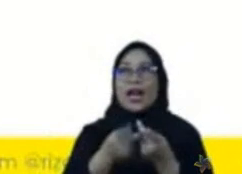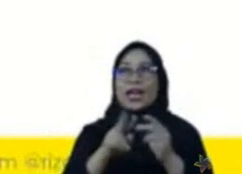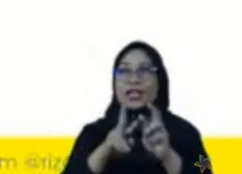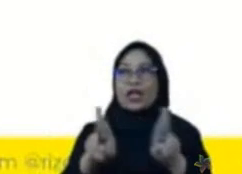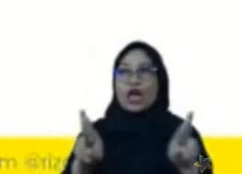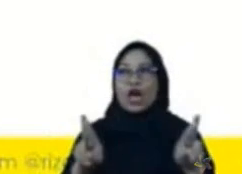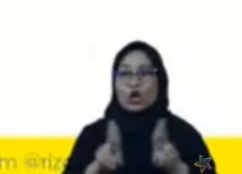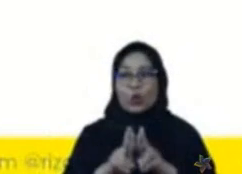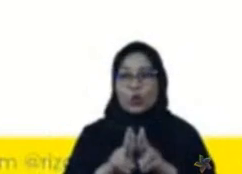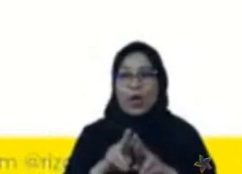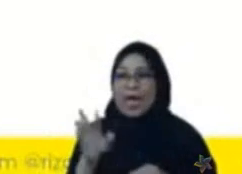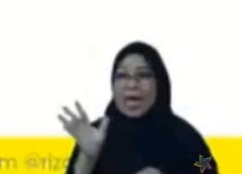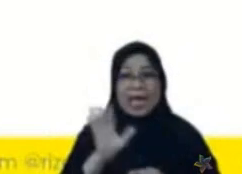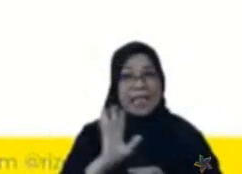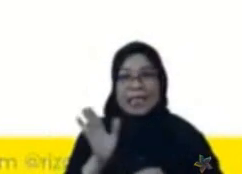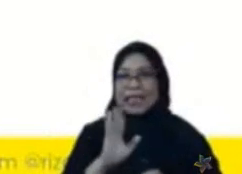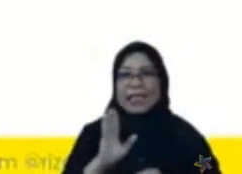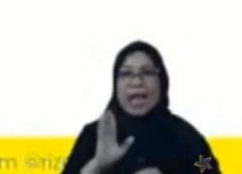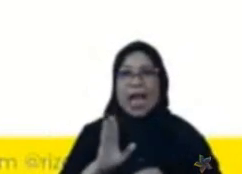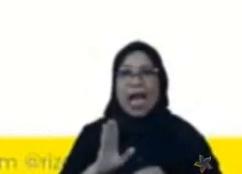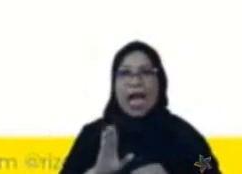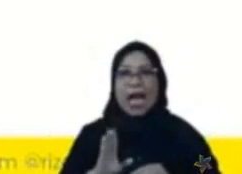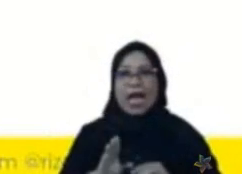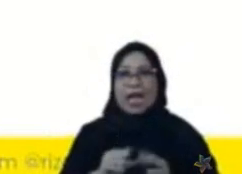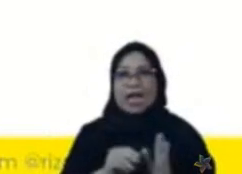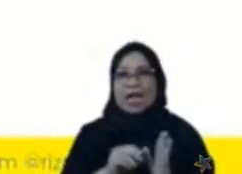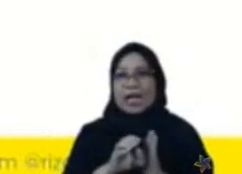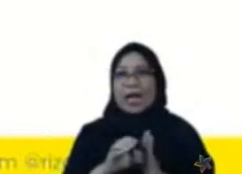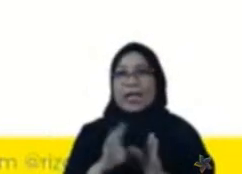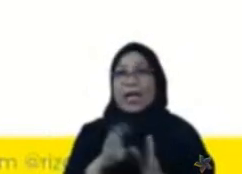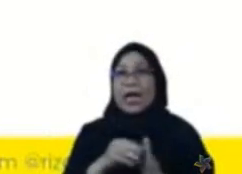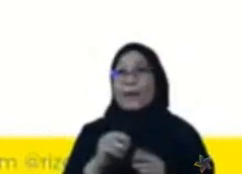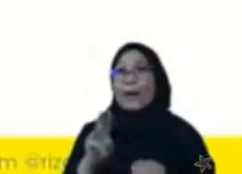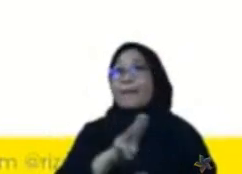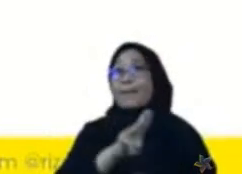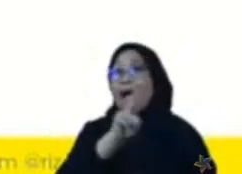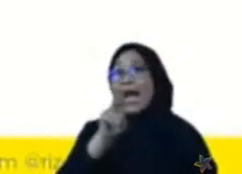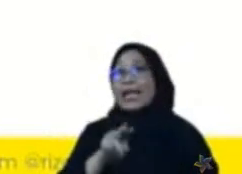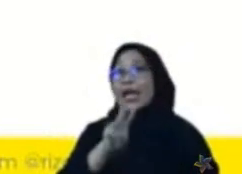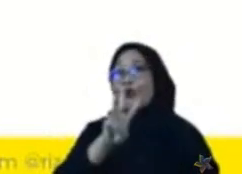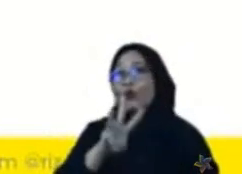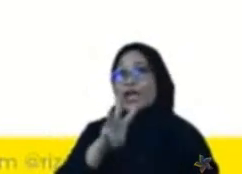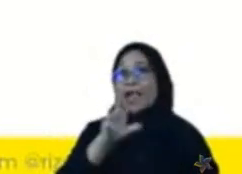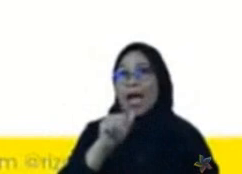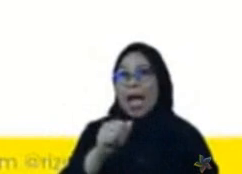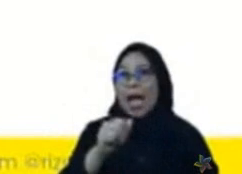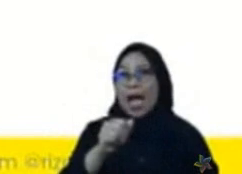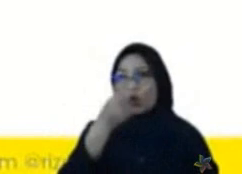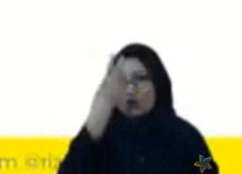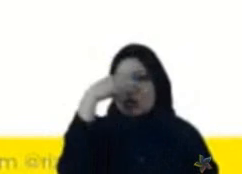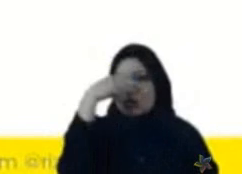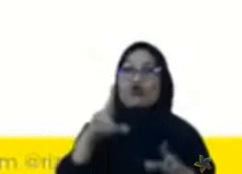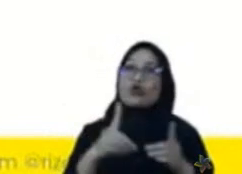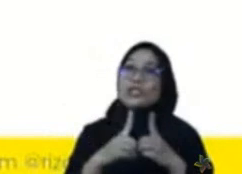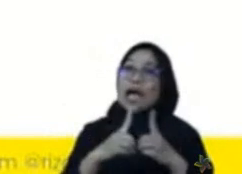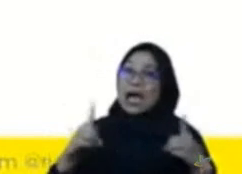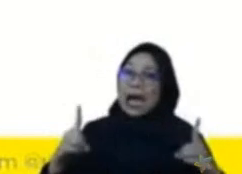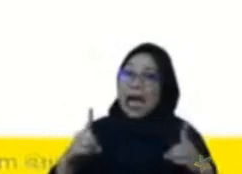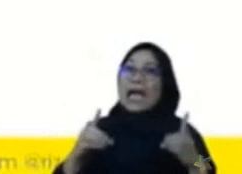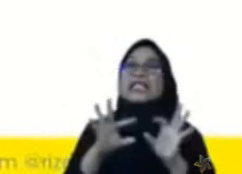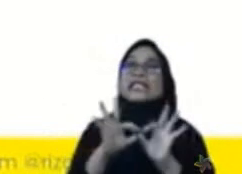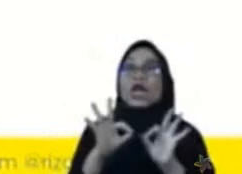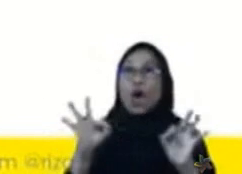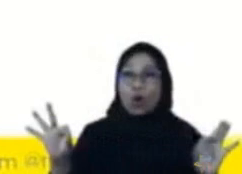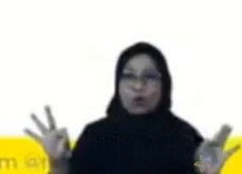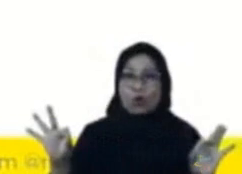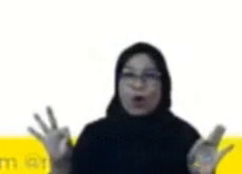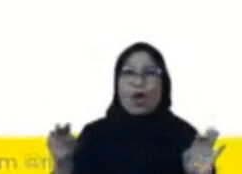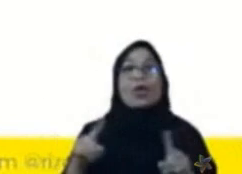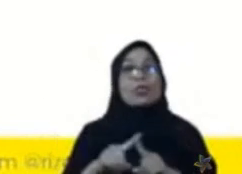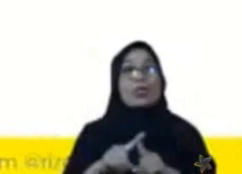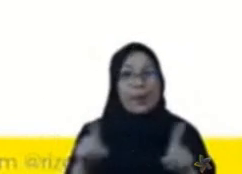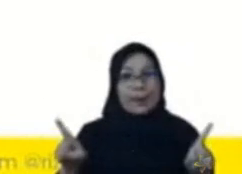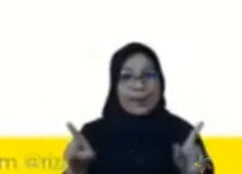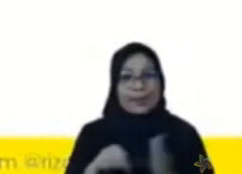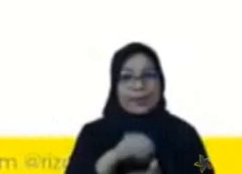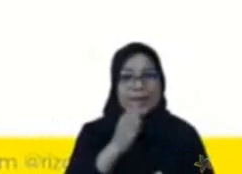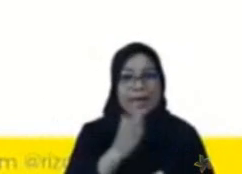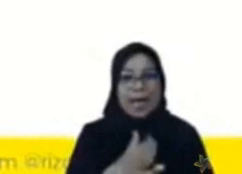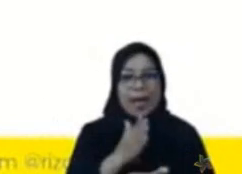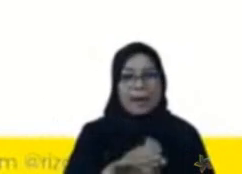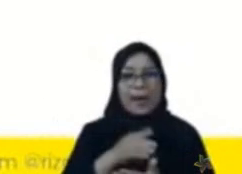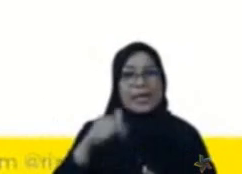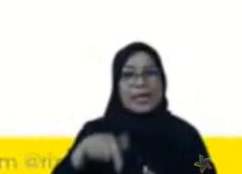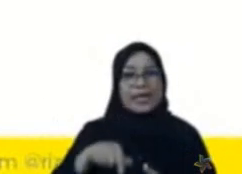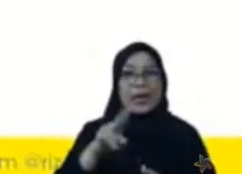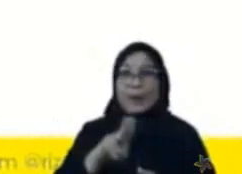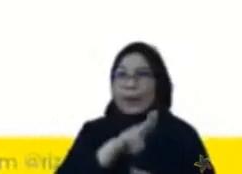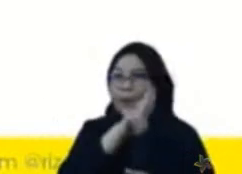efektif, jadi kita menggunakan WhatsApp untuk pembelajaran jarak jauhnya. Tapi selama ini penggunaan WhatsApp kan